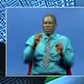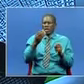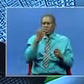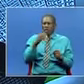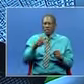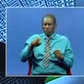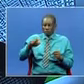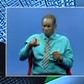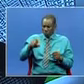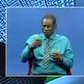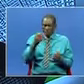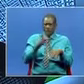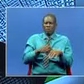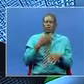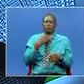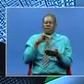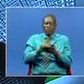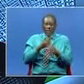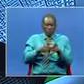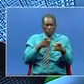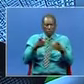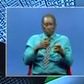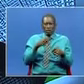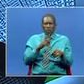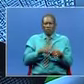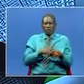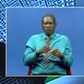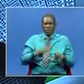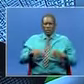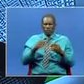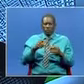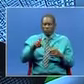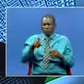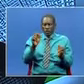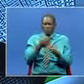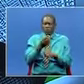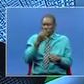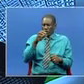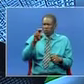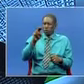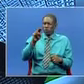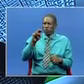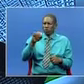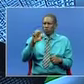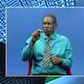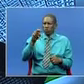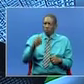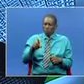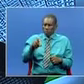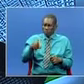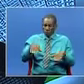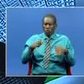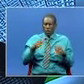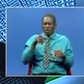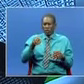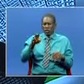anakotaka kwa sababu wakati huo ndiye anatawala. Kiuhalisia mchwa hawezi kumula nyuni. Lakini mchwa atasubiri nyuni afe. Nyuni